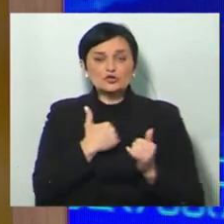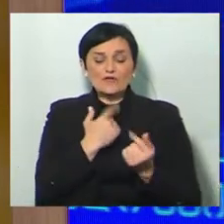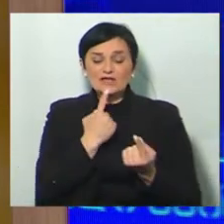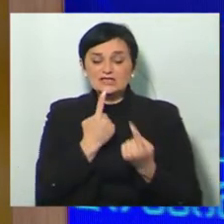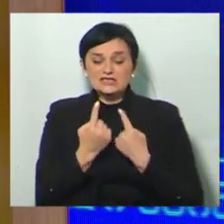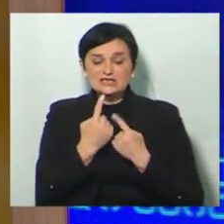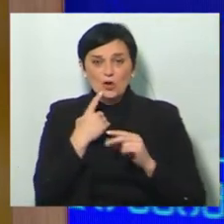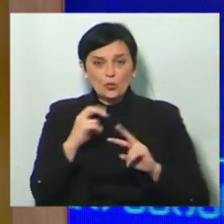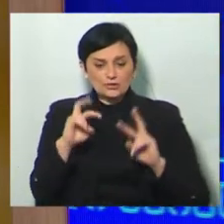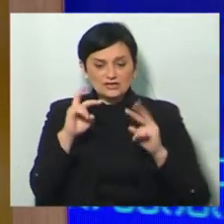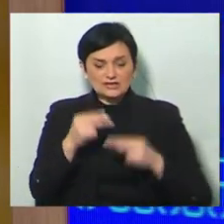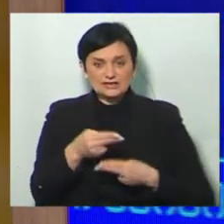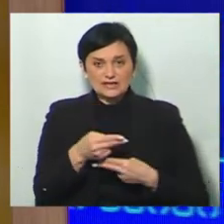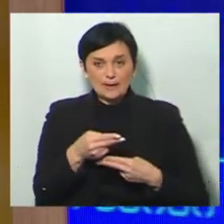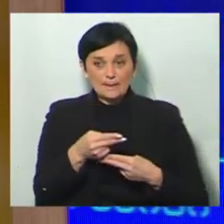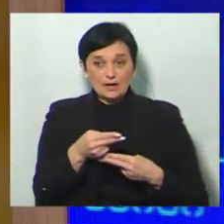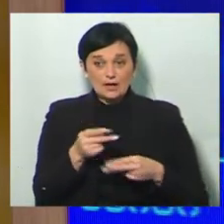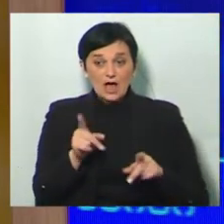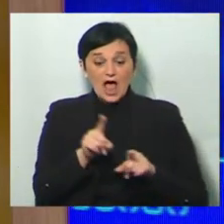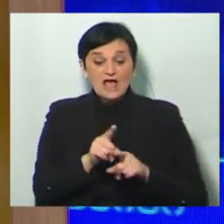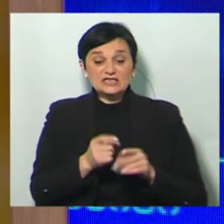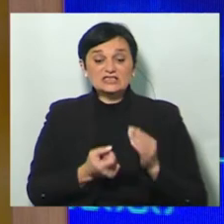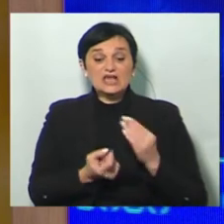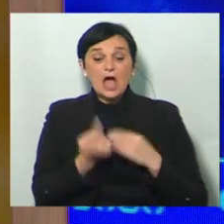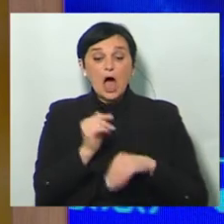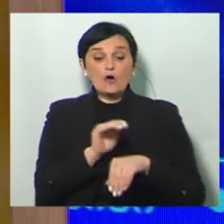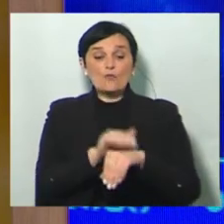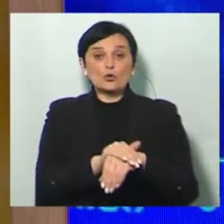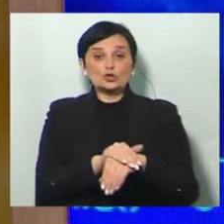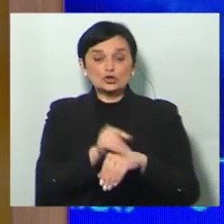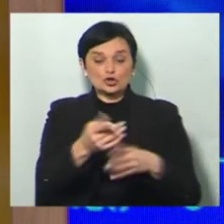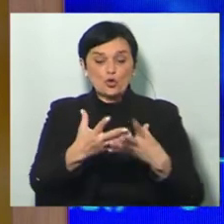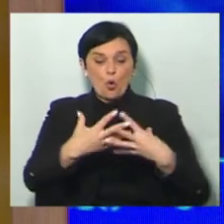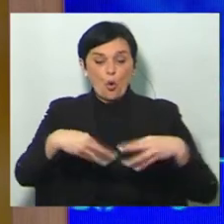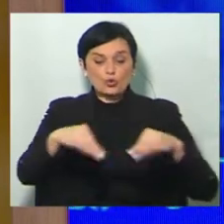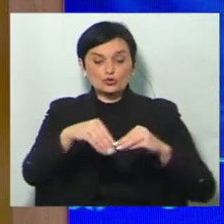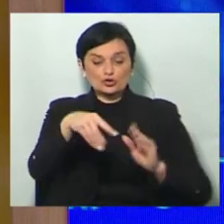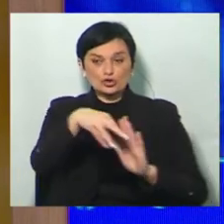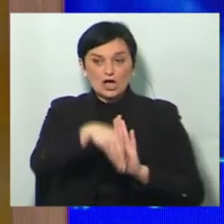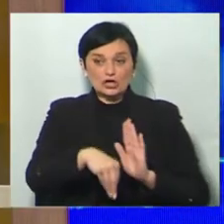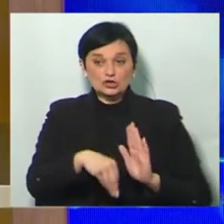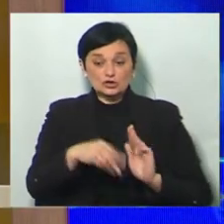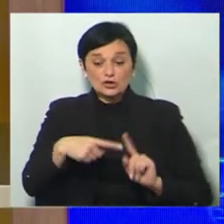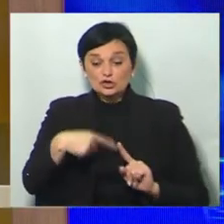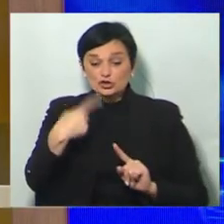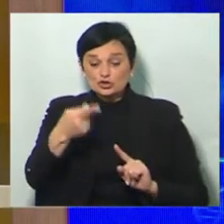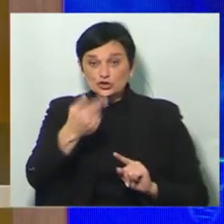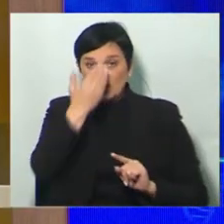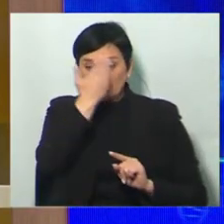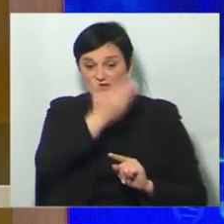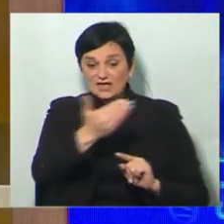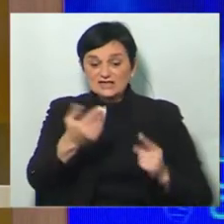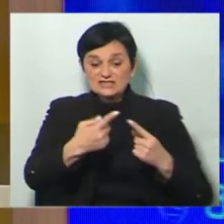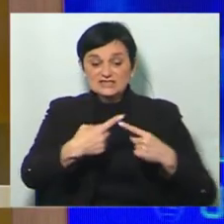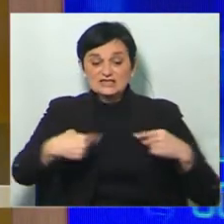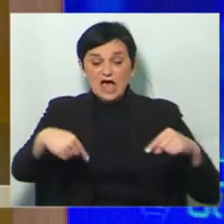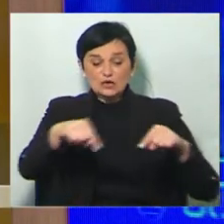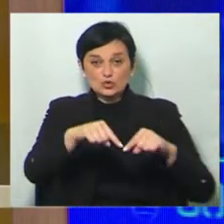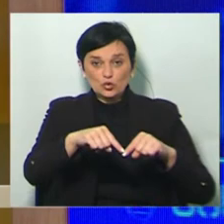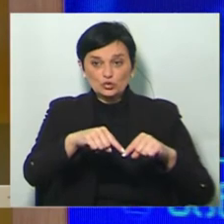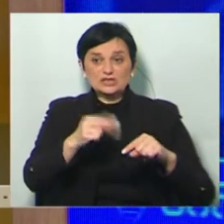საუბრების თემა და ასე აღმოჩნდით ოჯახში. Ასე აღმოჩნდით შემდეგ უკვე საზოგადოებაში